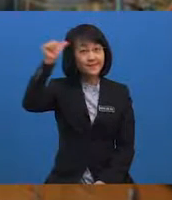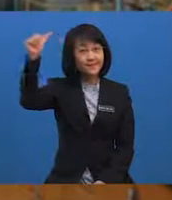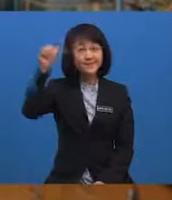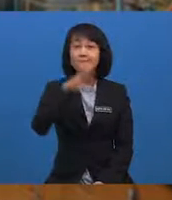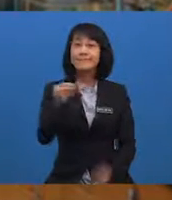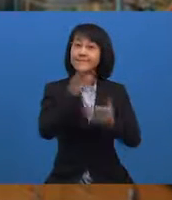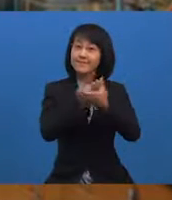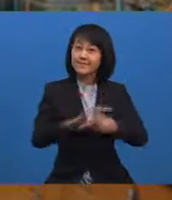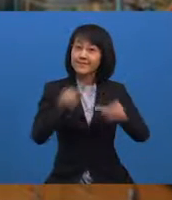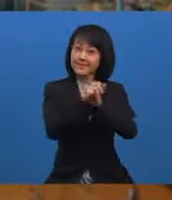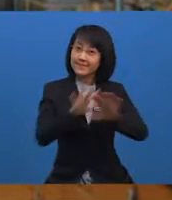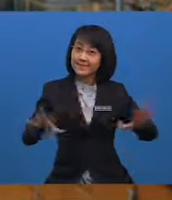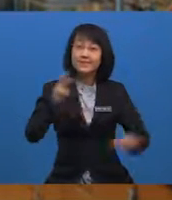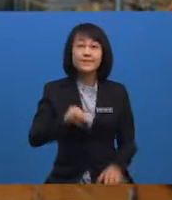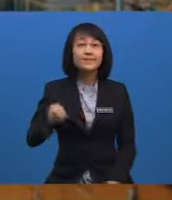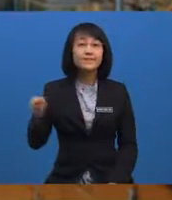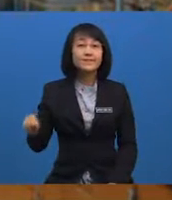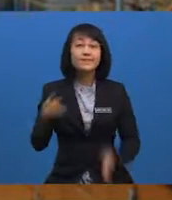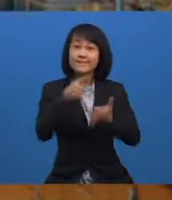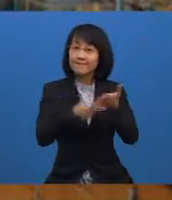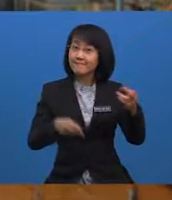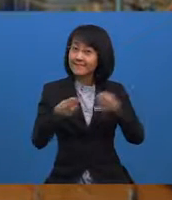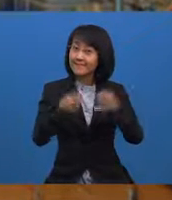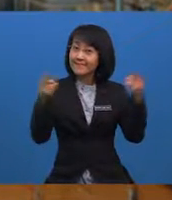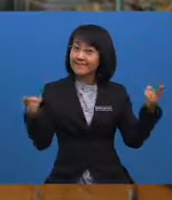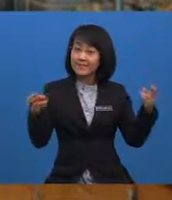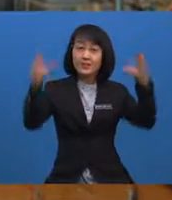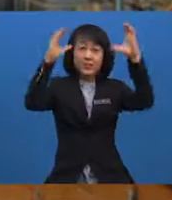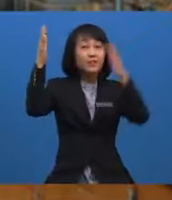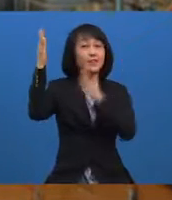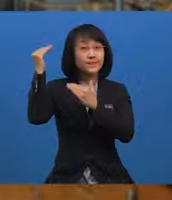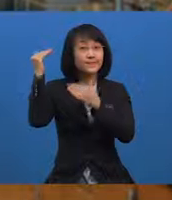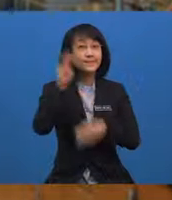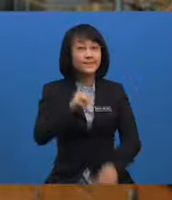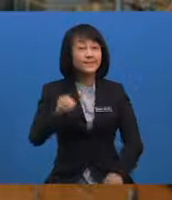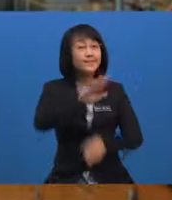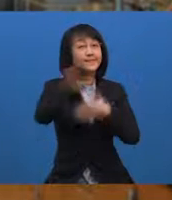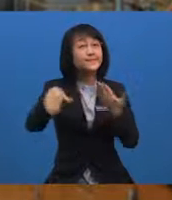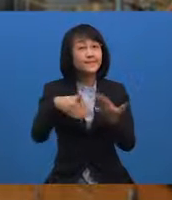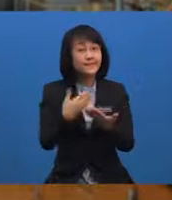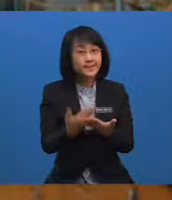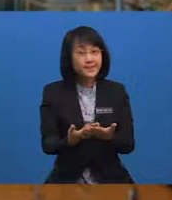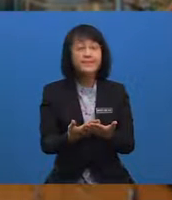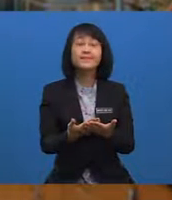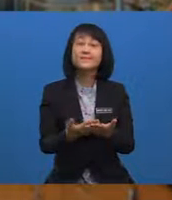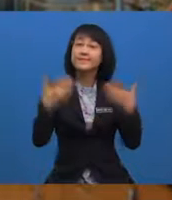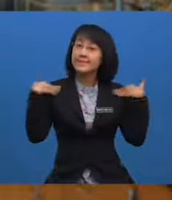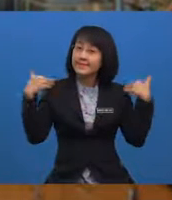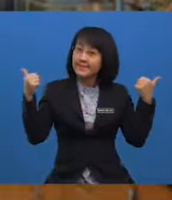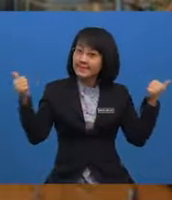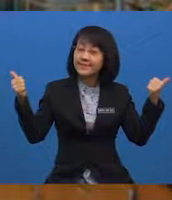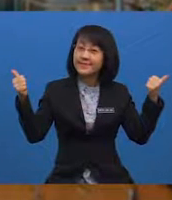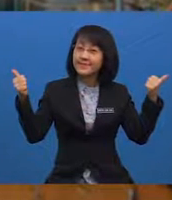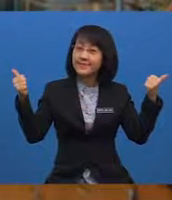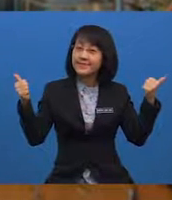Assalamualaikum dan selamat sejahtera murid-murid. Apa khabar? Cikgu harap murid-murid sekalian dalam keadaan sihat